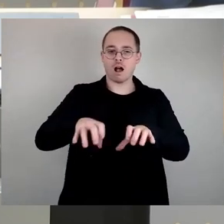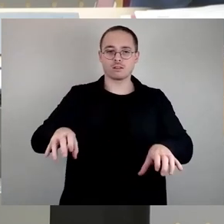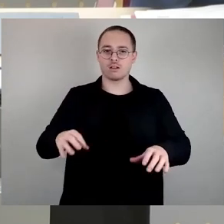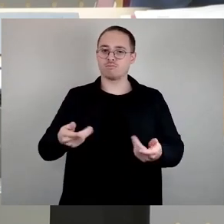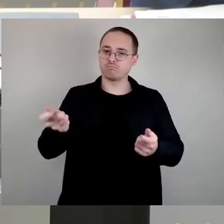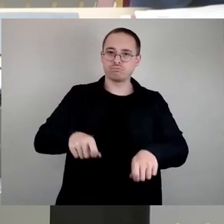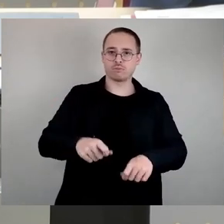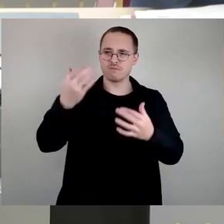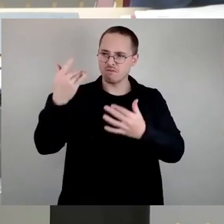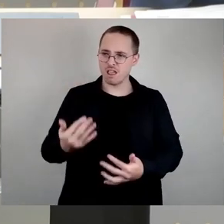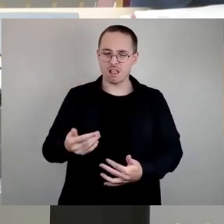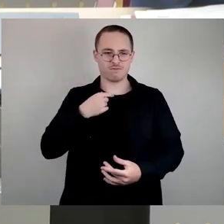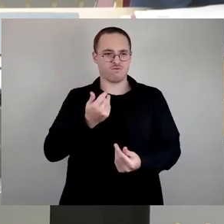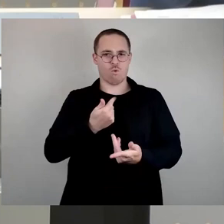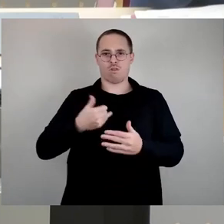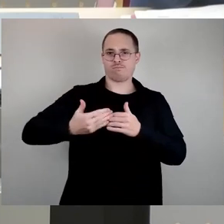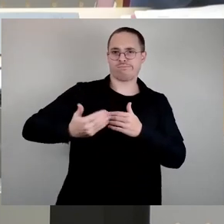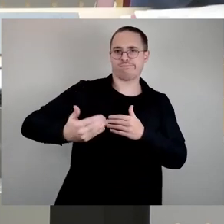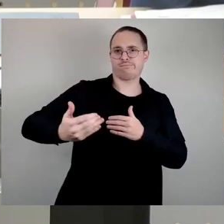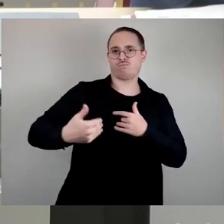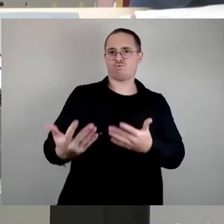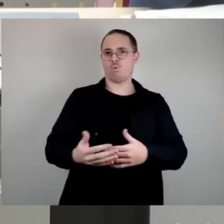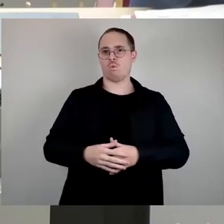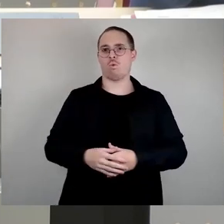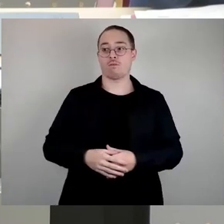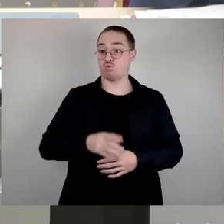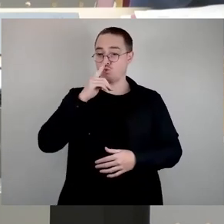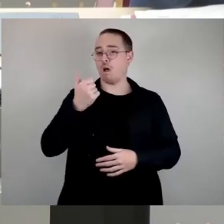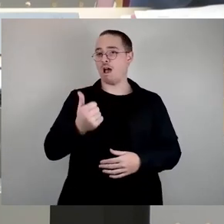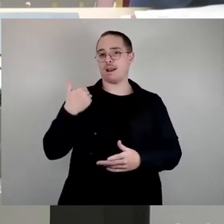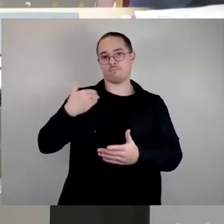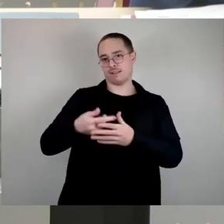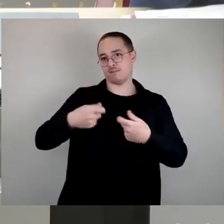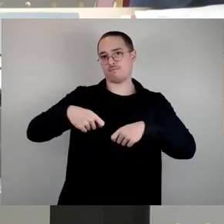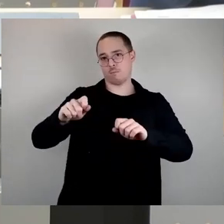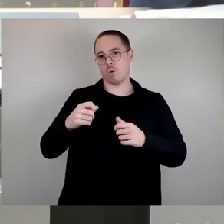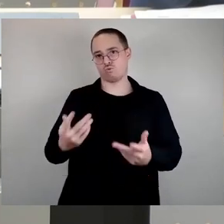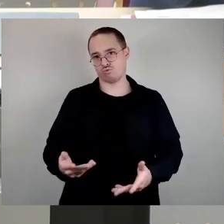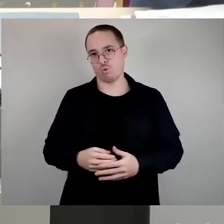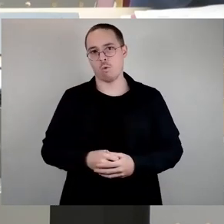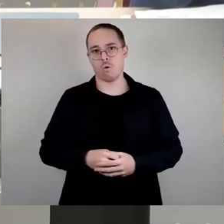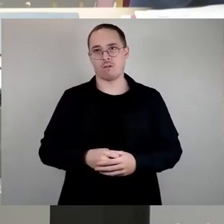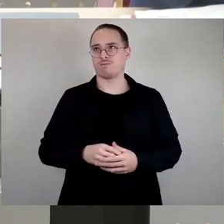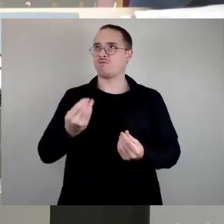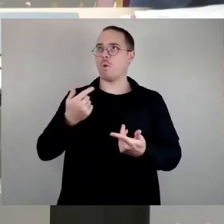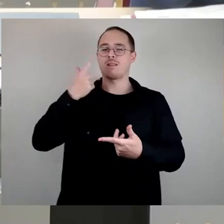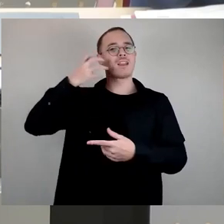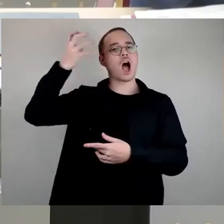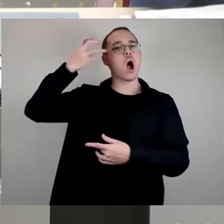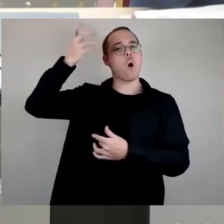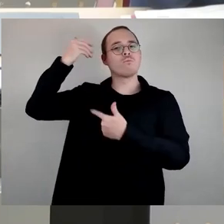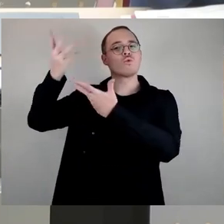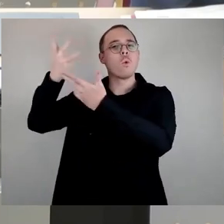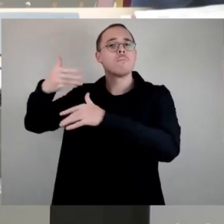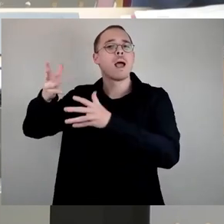gebaut worden. Ansonsten sind es immer auch Luftschlösser, die meist nicht kommen. Also die große Autokeule zieht nur gerade beim Möbelmarkt nicht. Sie verkürzt ja